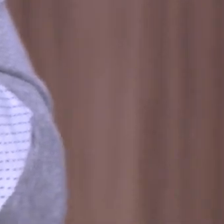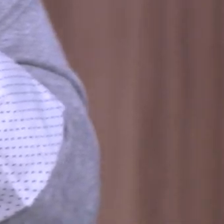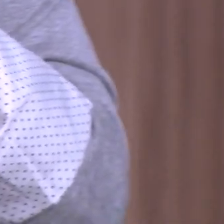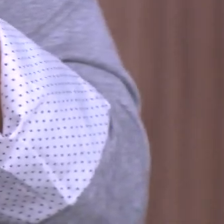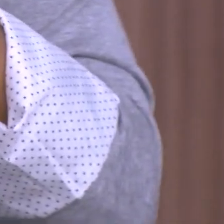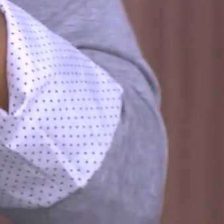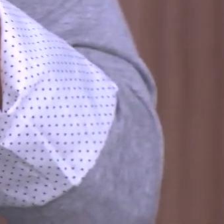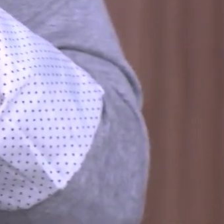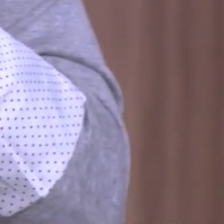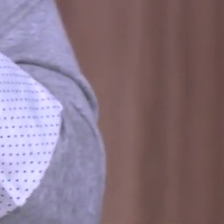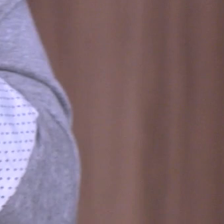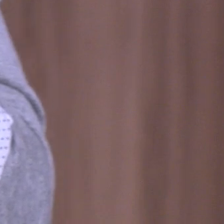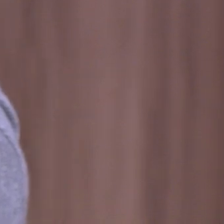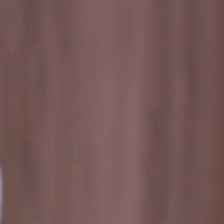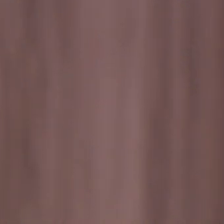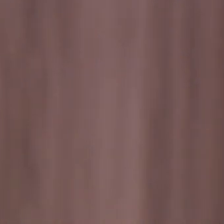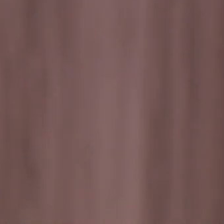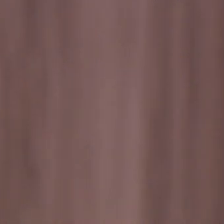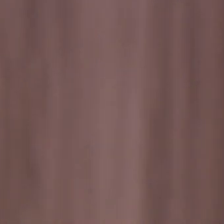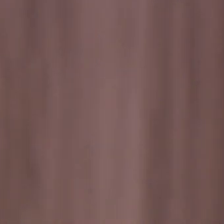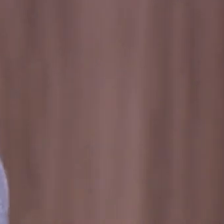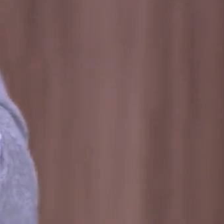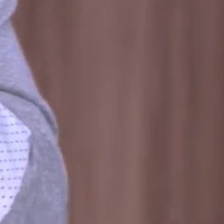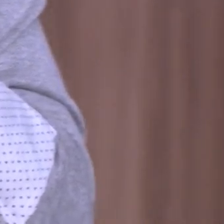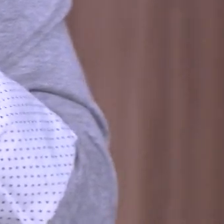En descendant,